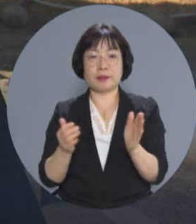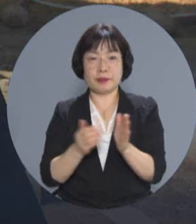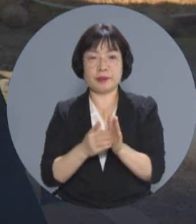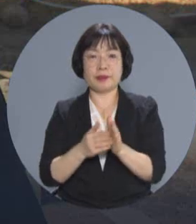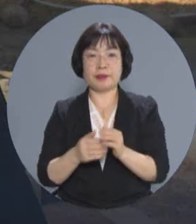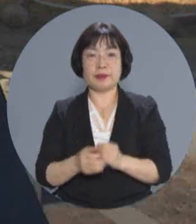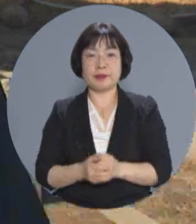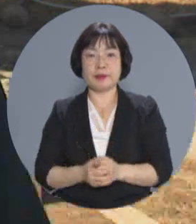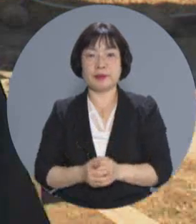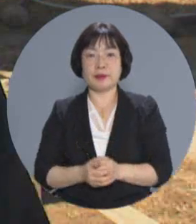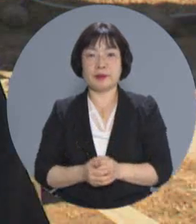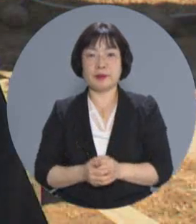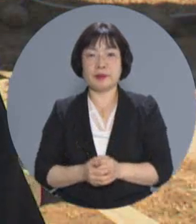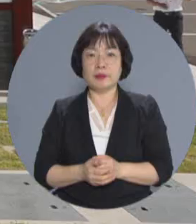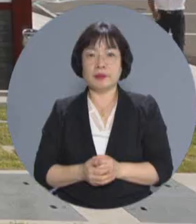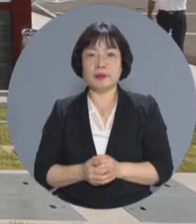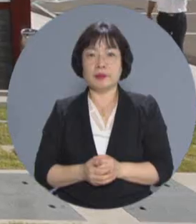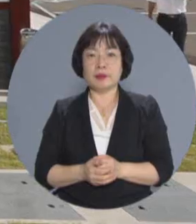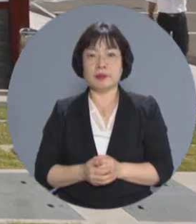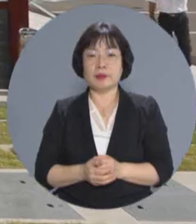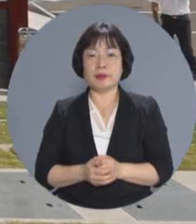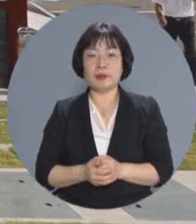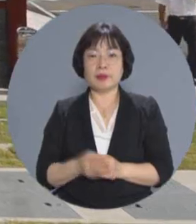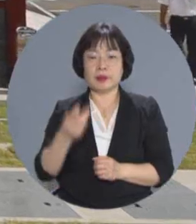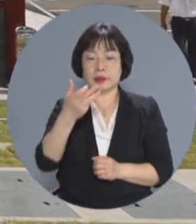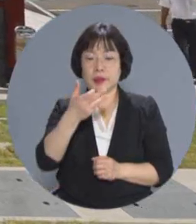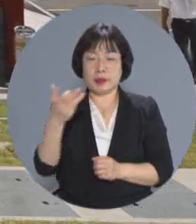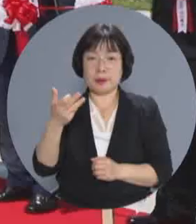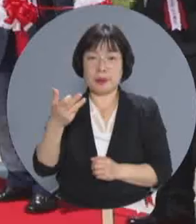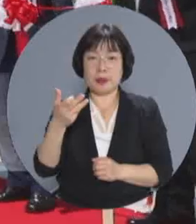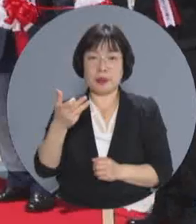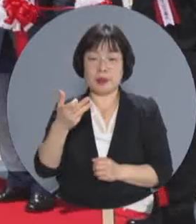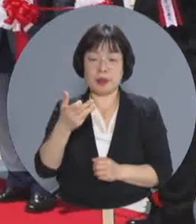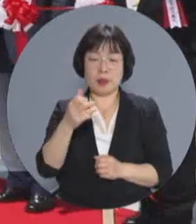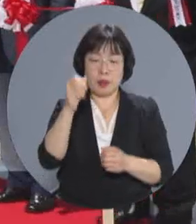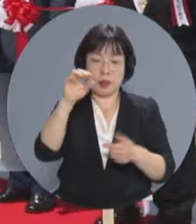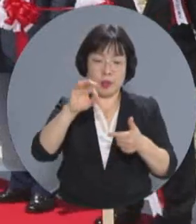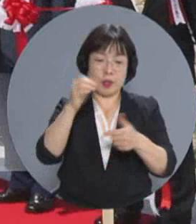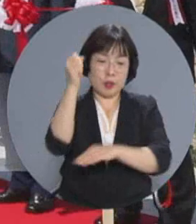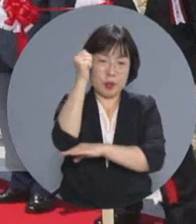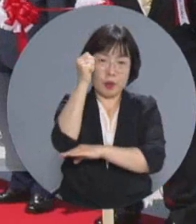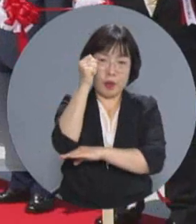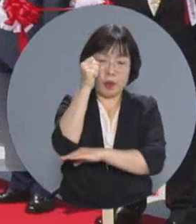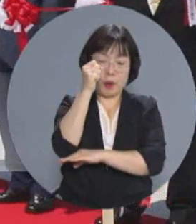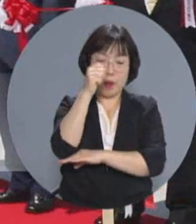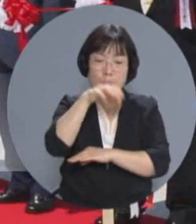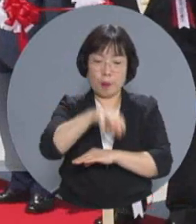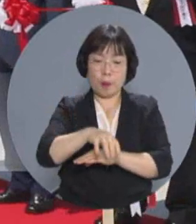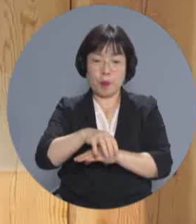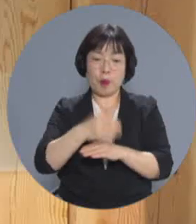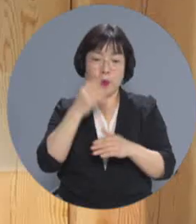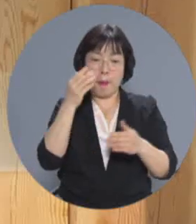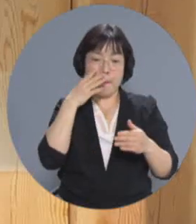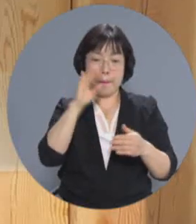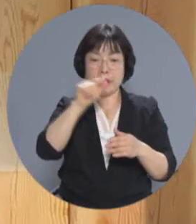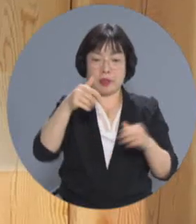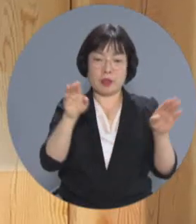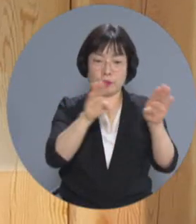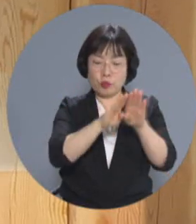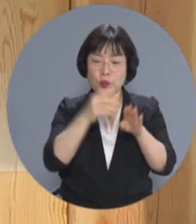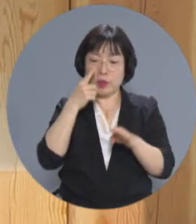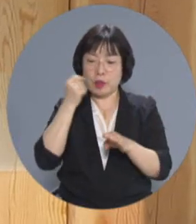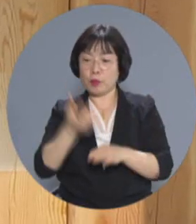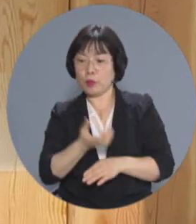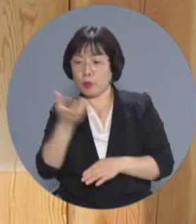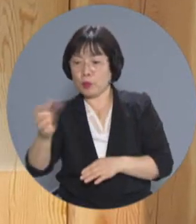해가지고 완료했습니다 2018년에는 영암군이 왕인박사 유적진의 백제문을 일본